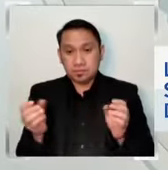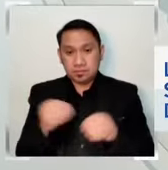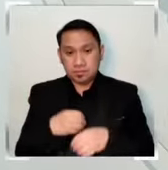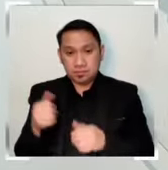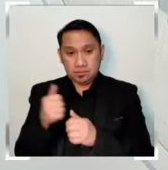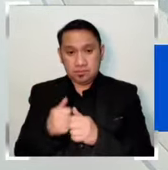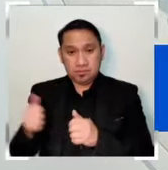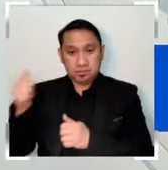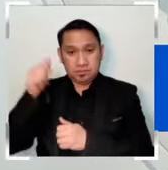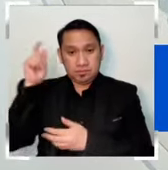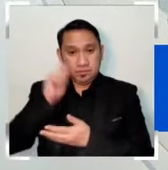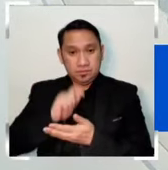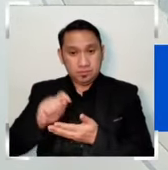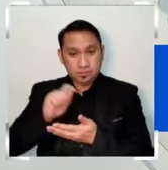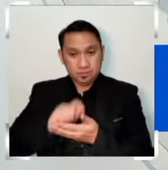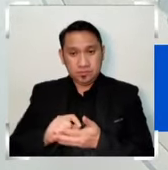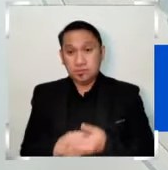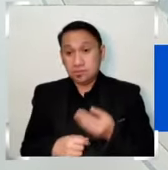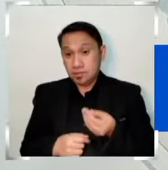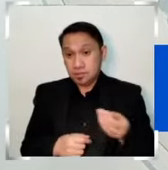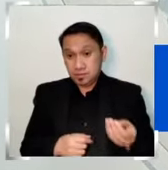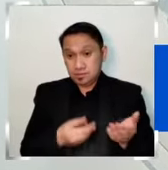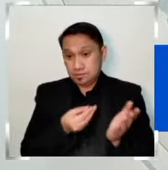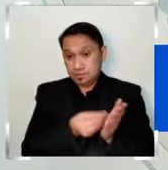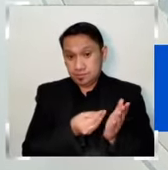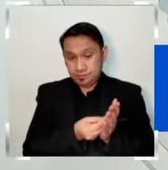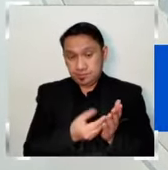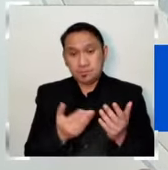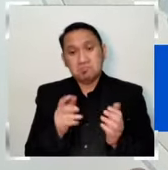nilang pera, they will earn certain